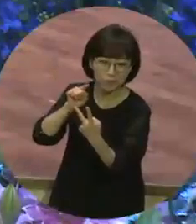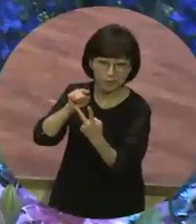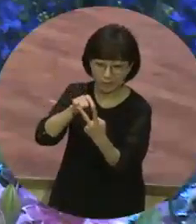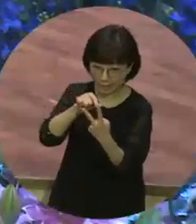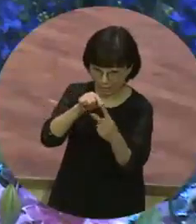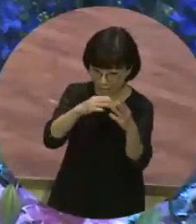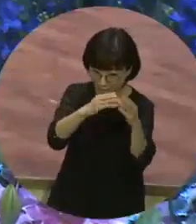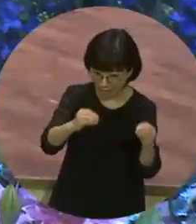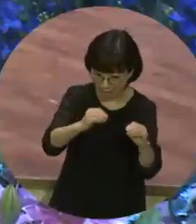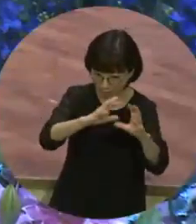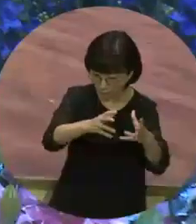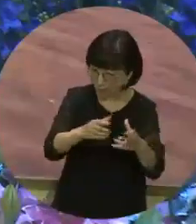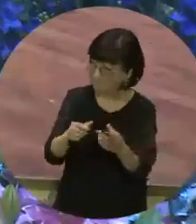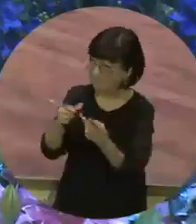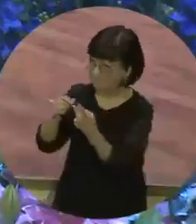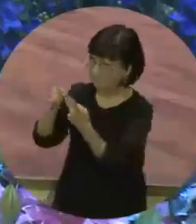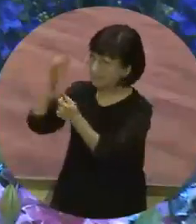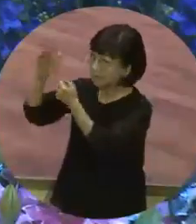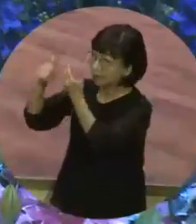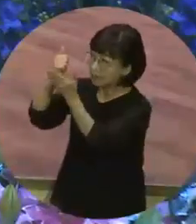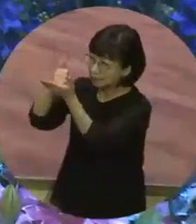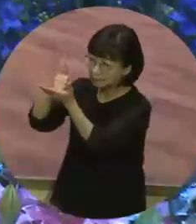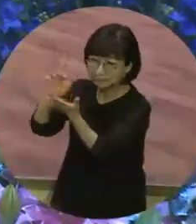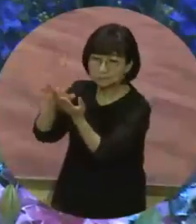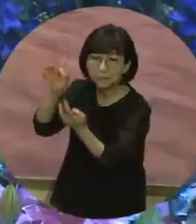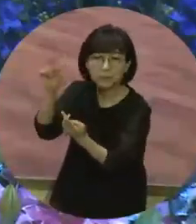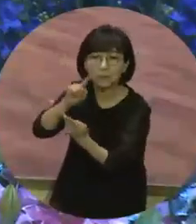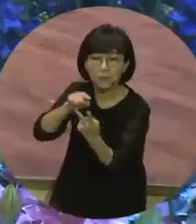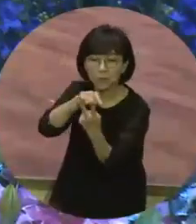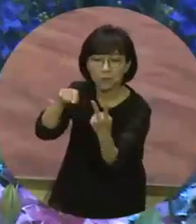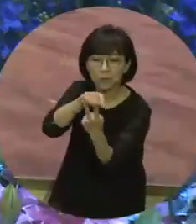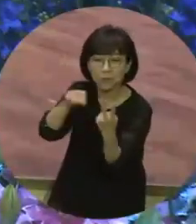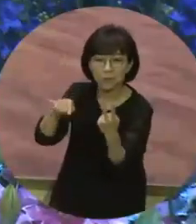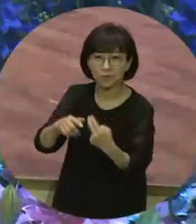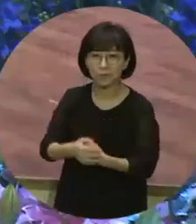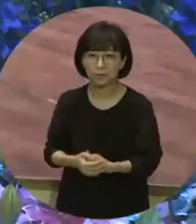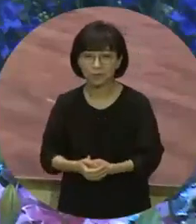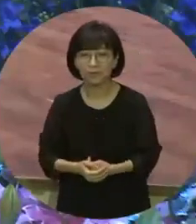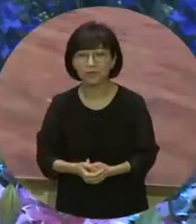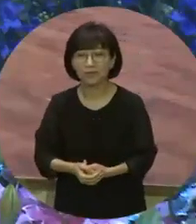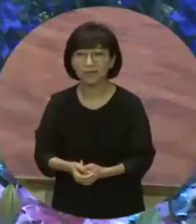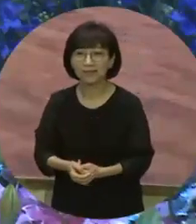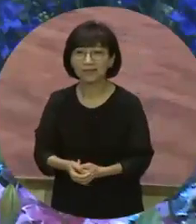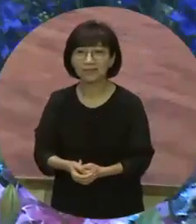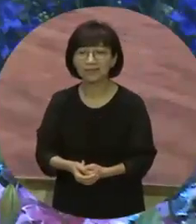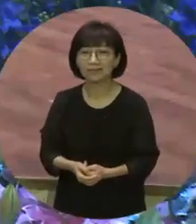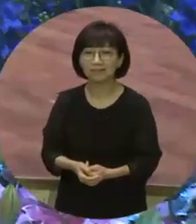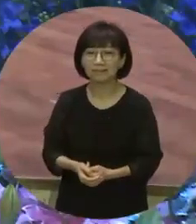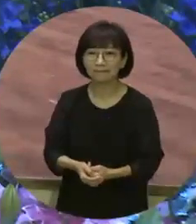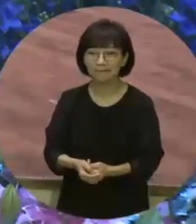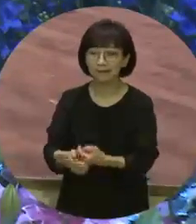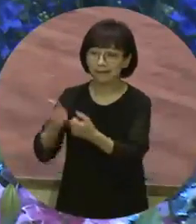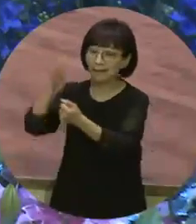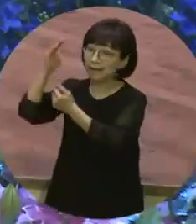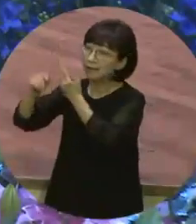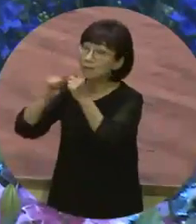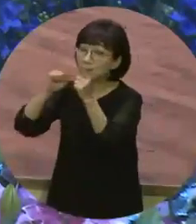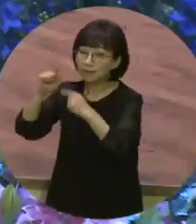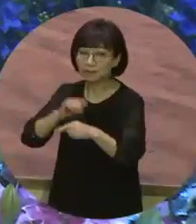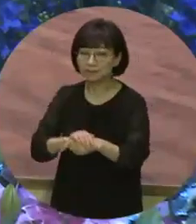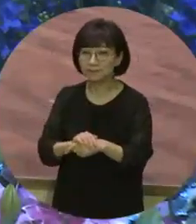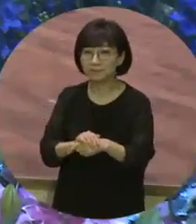오늘 본문에 이삭에게도 마찬가지입니다. 하나님 말씀에요. 합당한 선택을 너가 해라는 얘기예요.